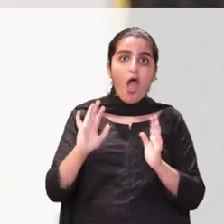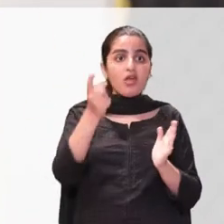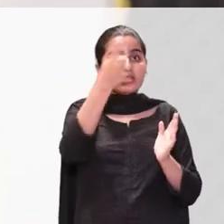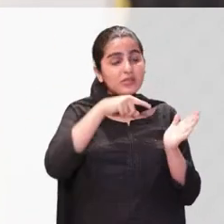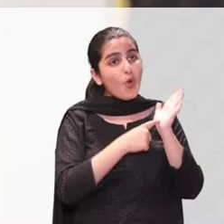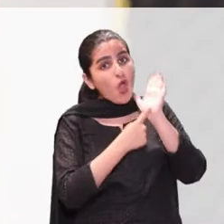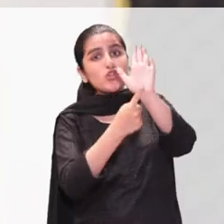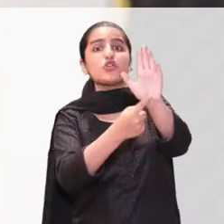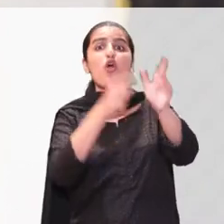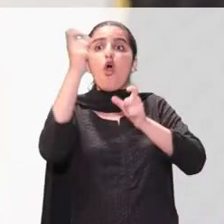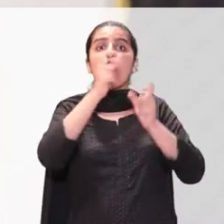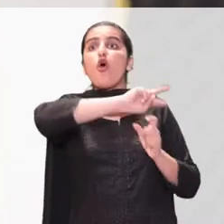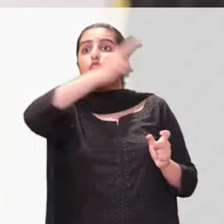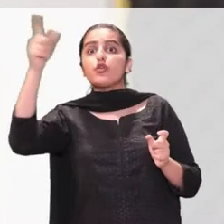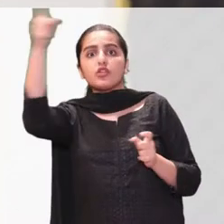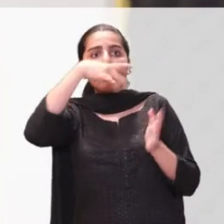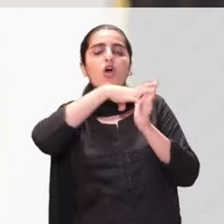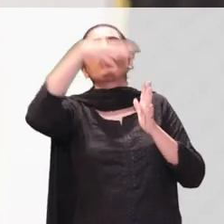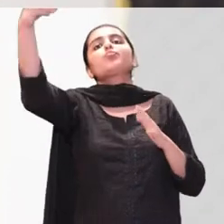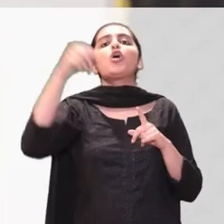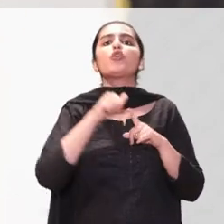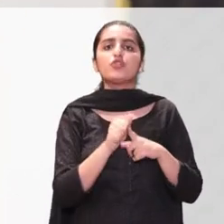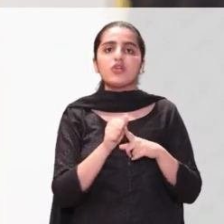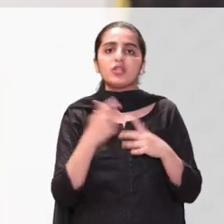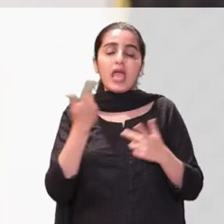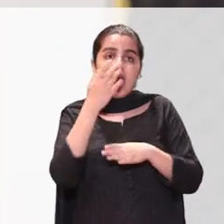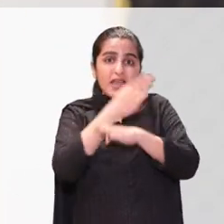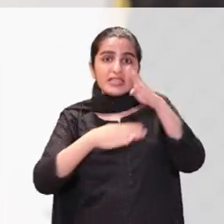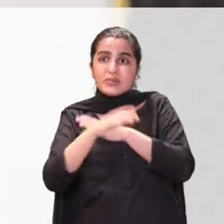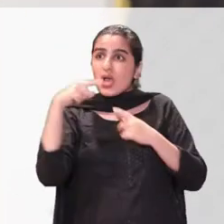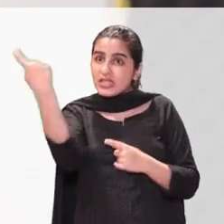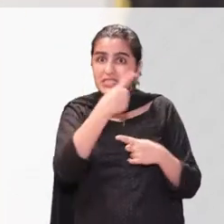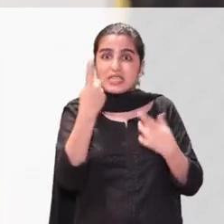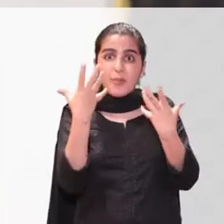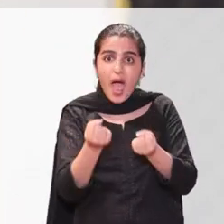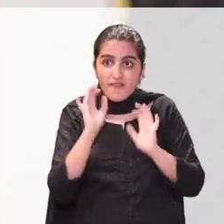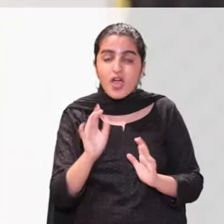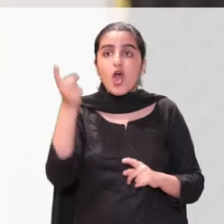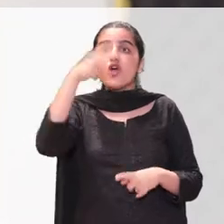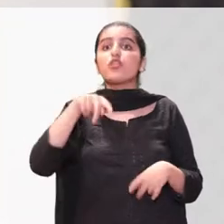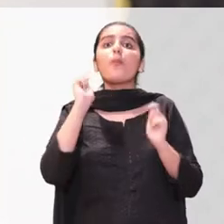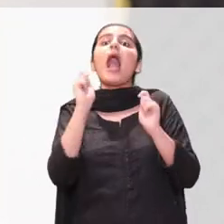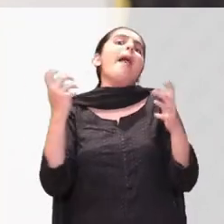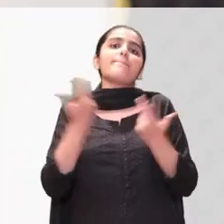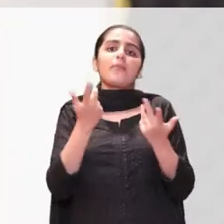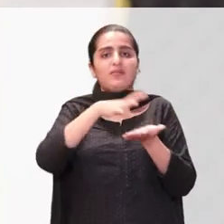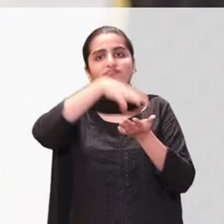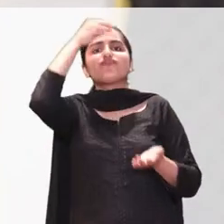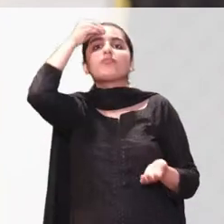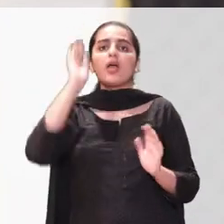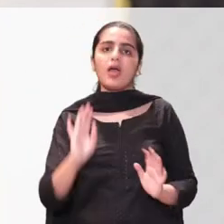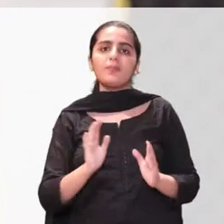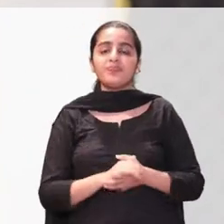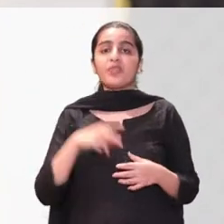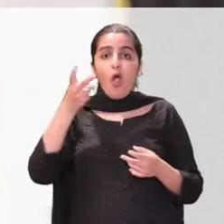एंड यू कैन कन्वे ए मैसेज टू अब लॉर्ड आफ ऑडियंस कि के यह डिसेबिलिटी अगर आपको है तो आपने क्या करना है प्लस